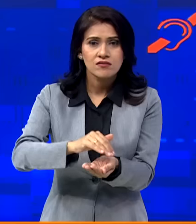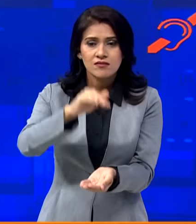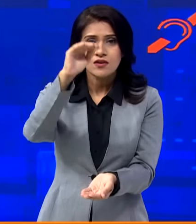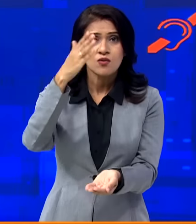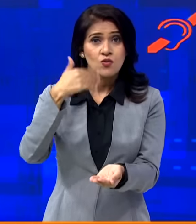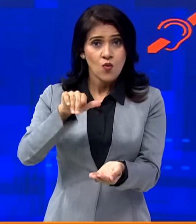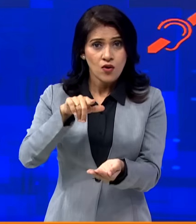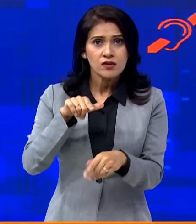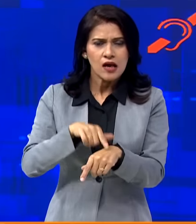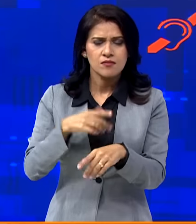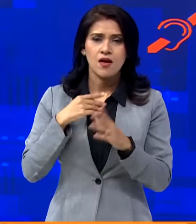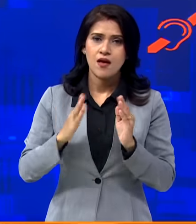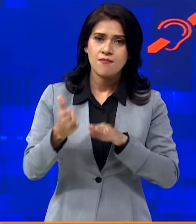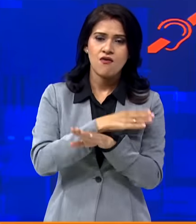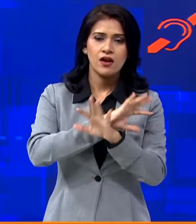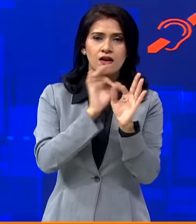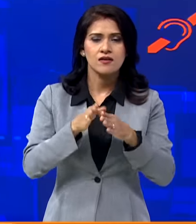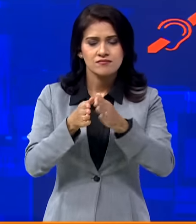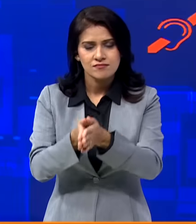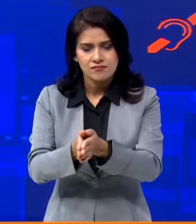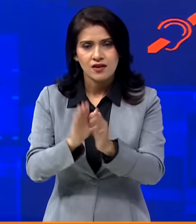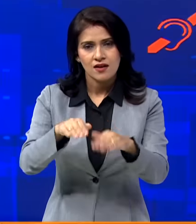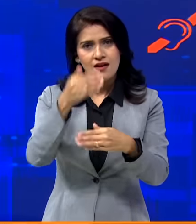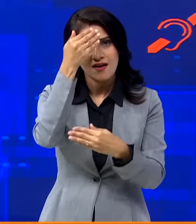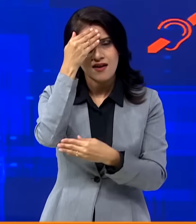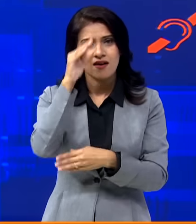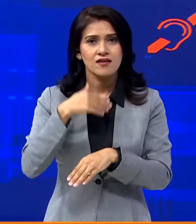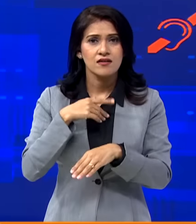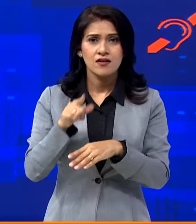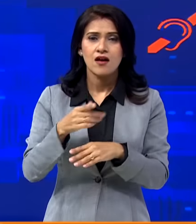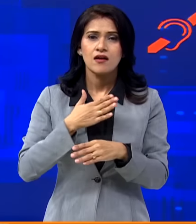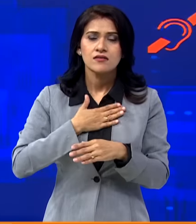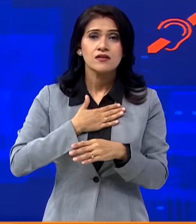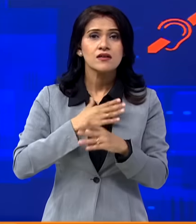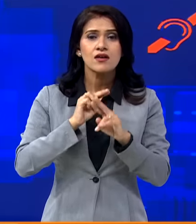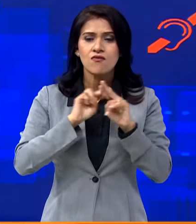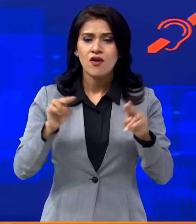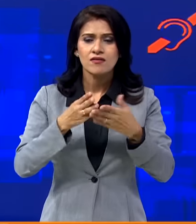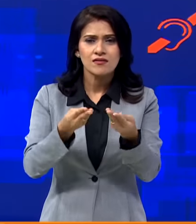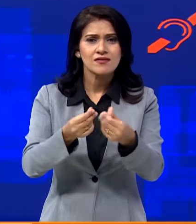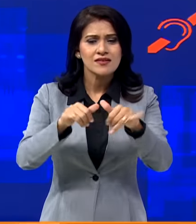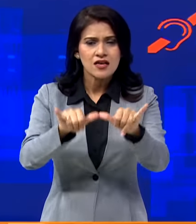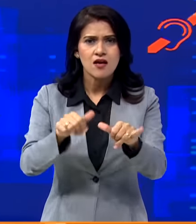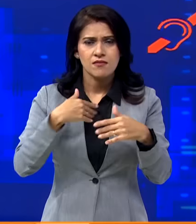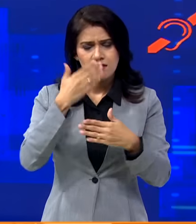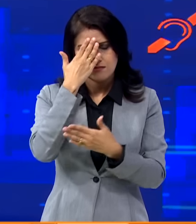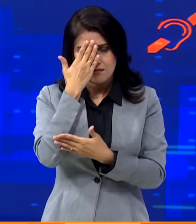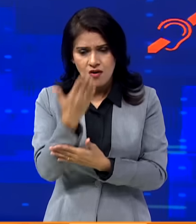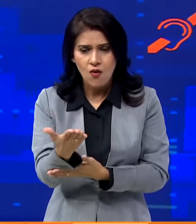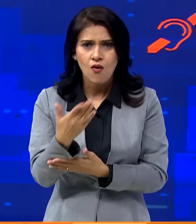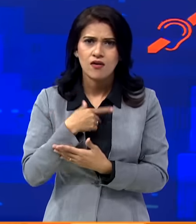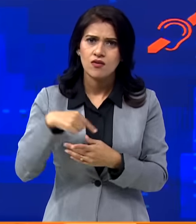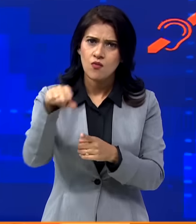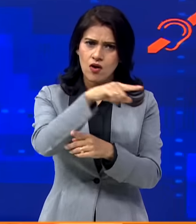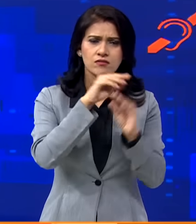करने उस धरा को प्रणाम करने उस धरा को श्रद्धा से अपना माथा उस धरा पर टेकने के लिए मैं आप सबको भी